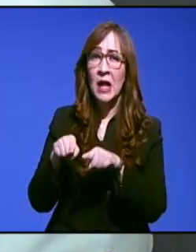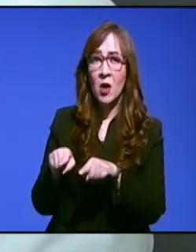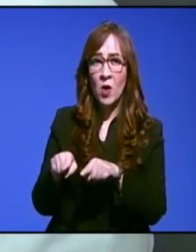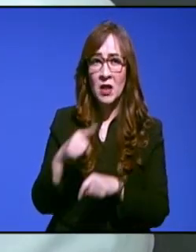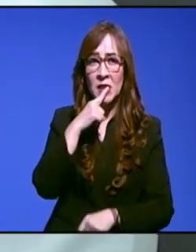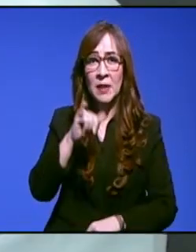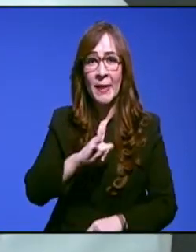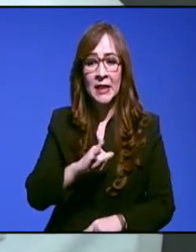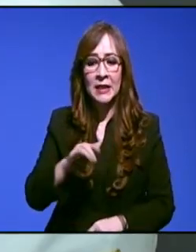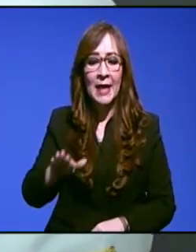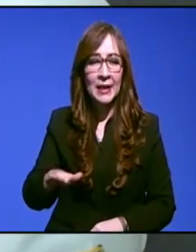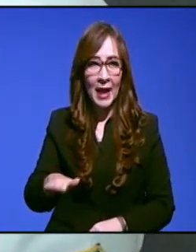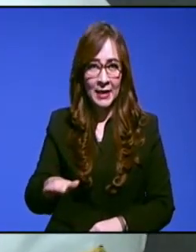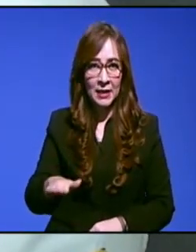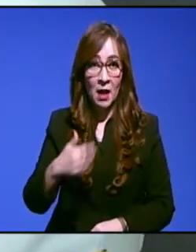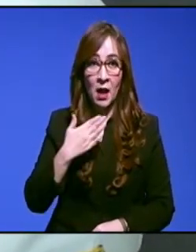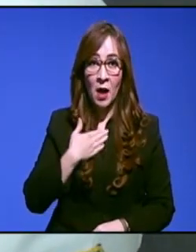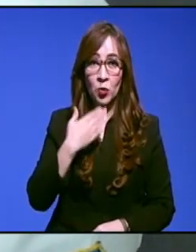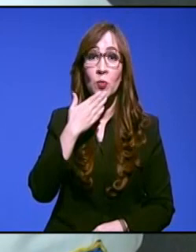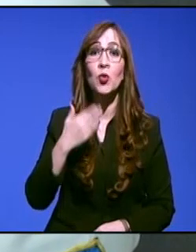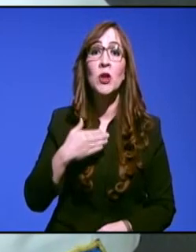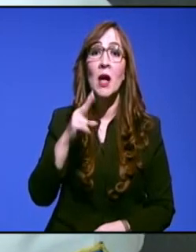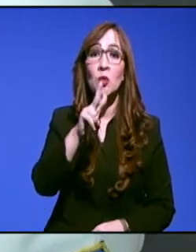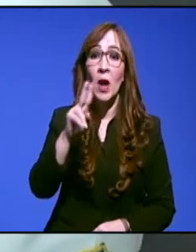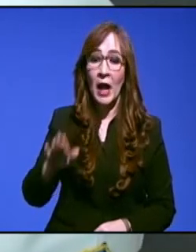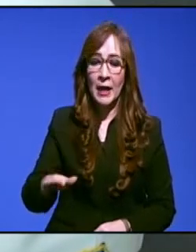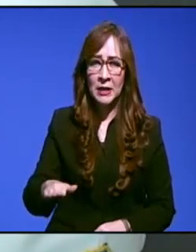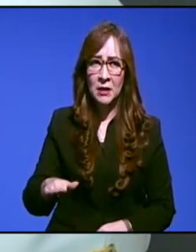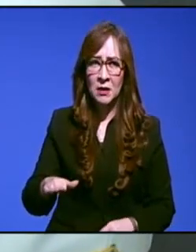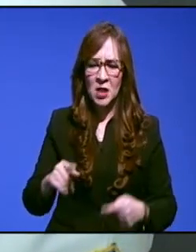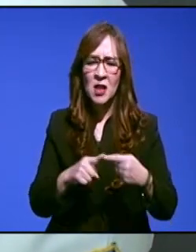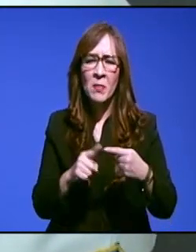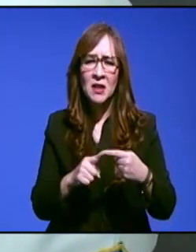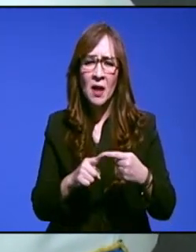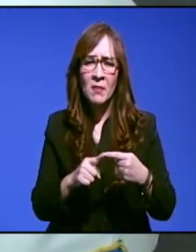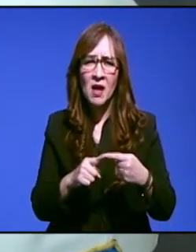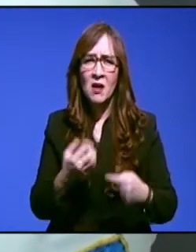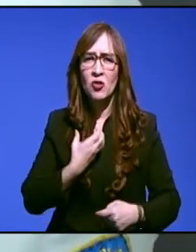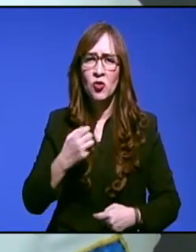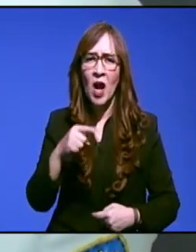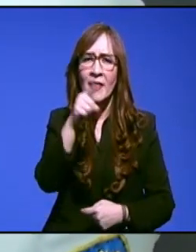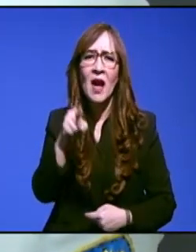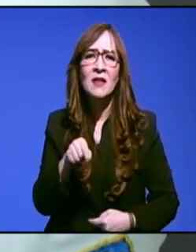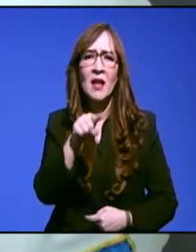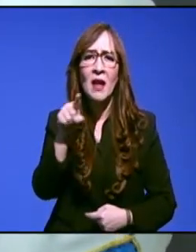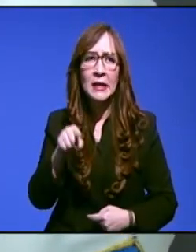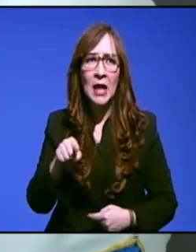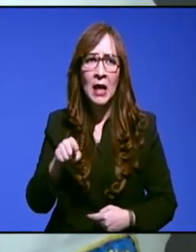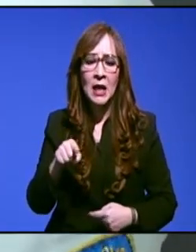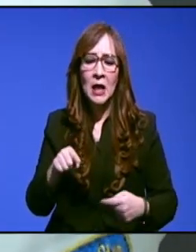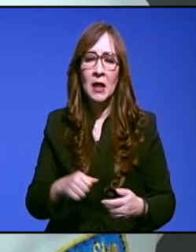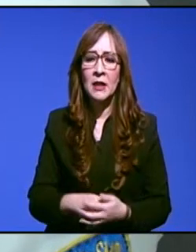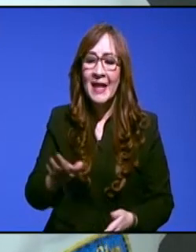kan gangguan dari adik, aku punya adik dua. Jadi kadang yang pertama suka nanya-nanya, terus yang kecil suka main ngoprek-ngoprek handphone, jadi